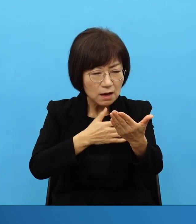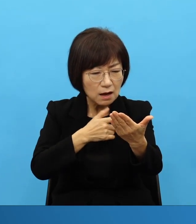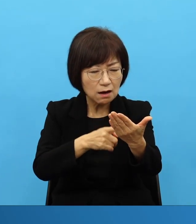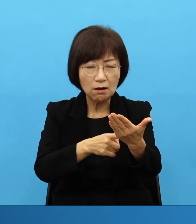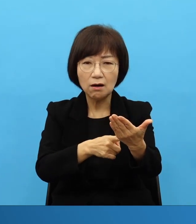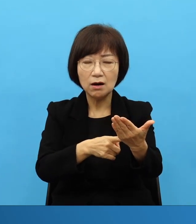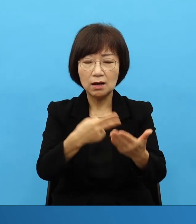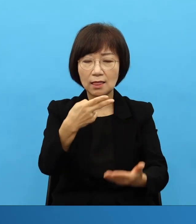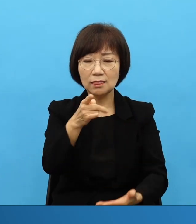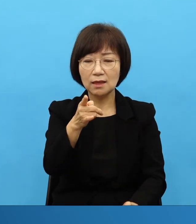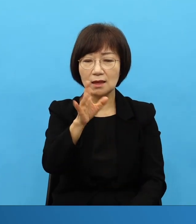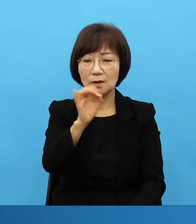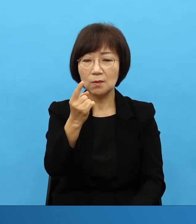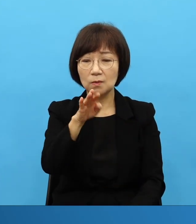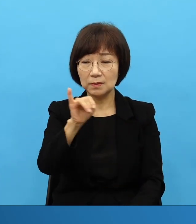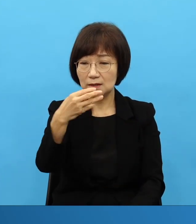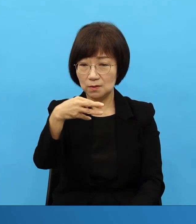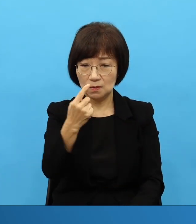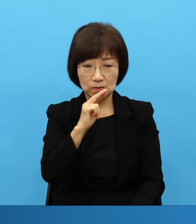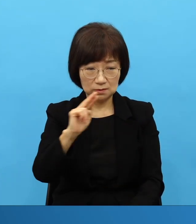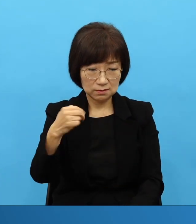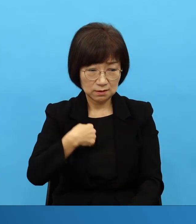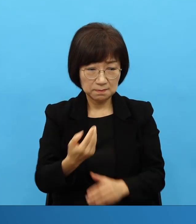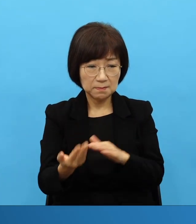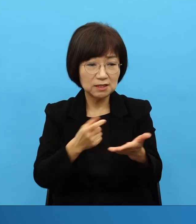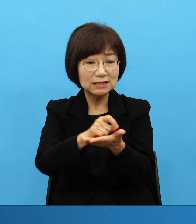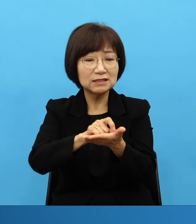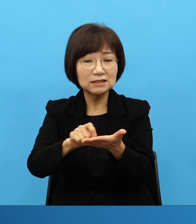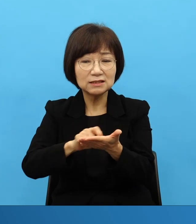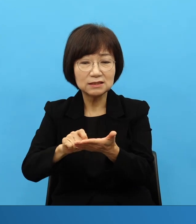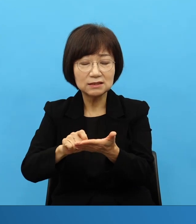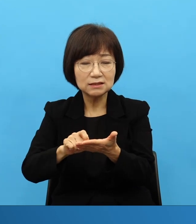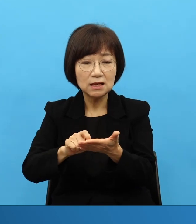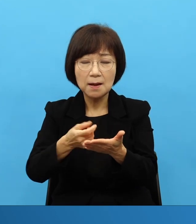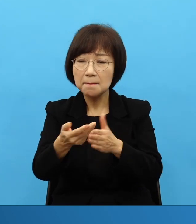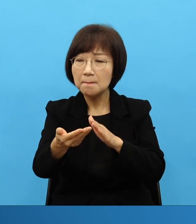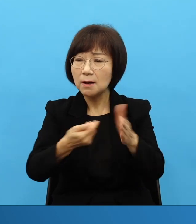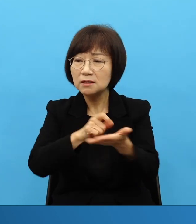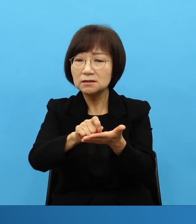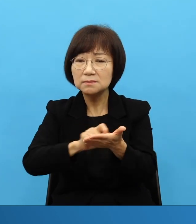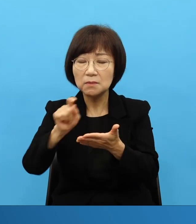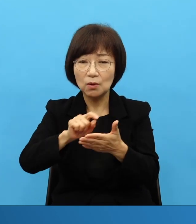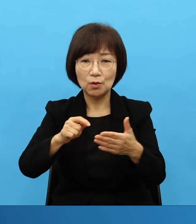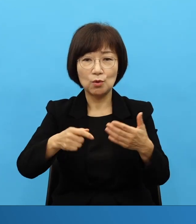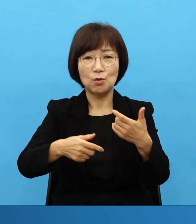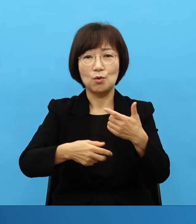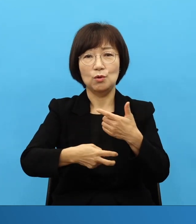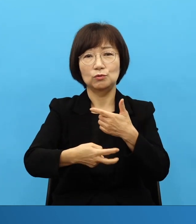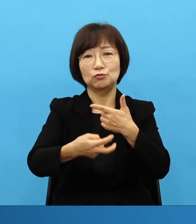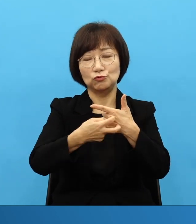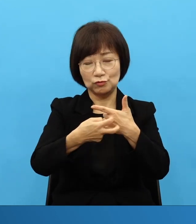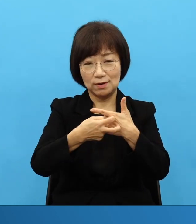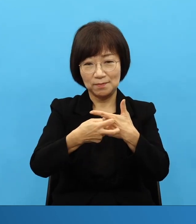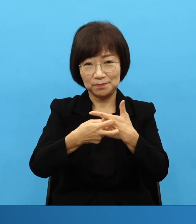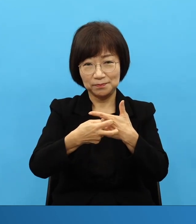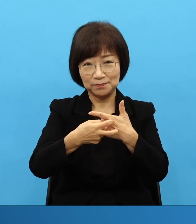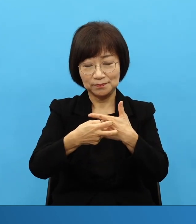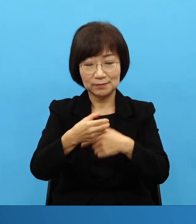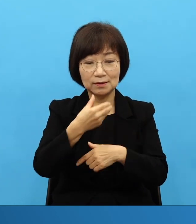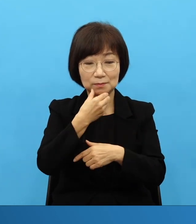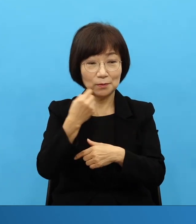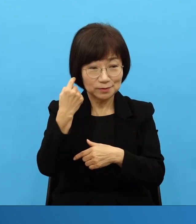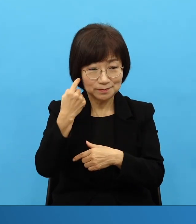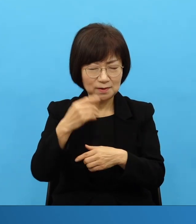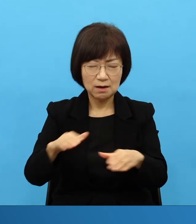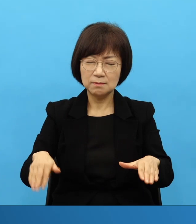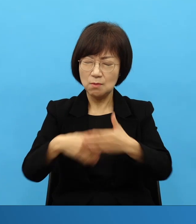내가 먼저 쓴 글에는 이 말은 이 누가복음 아닙니까? 그리스도 모든 문제 끝낸 거를 설명했어요. In my former book,